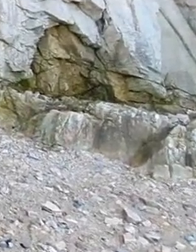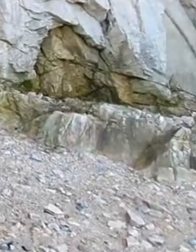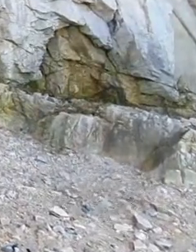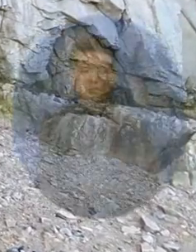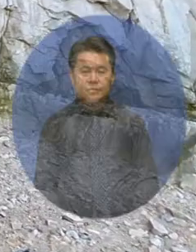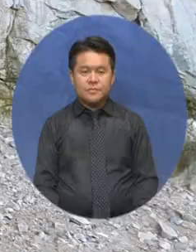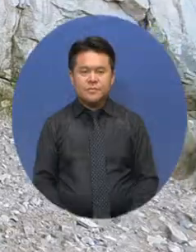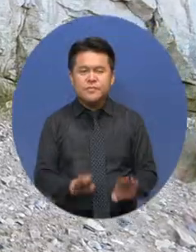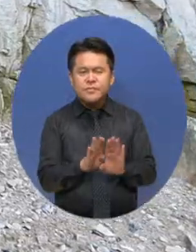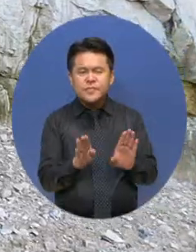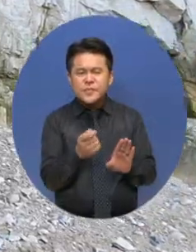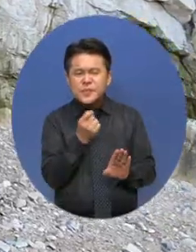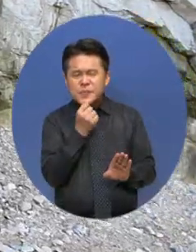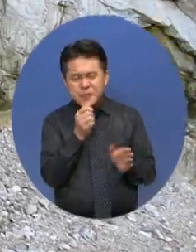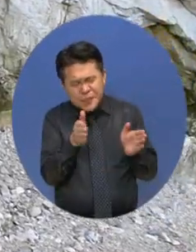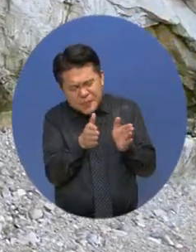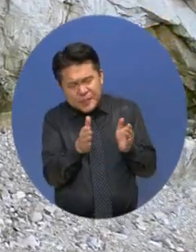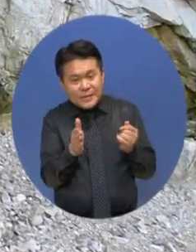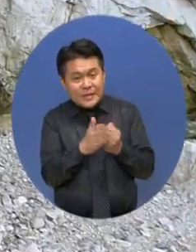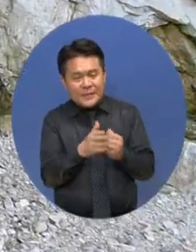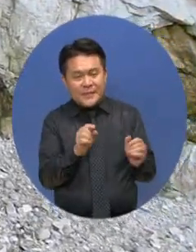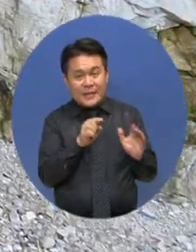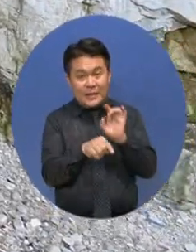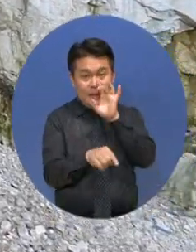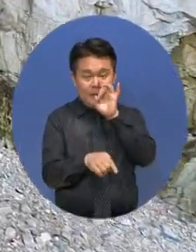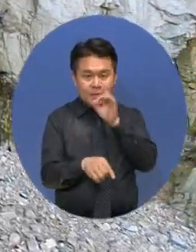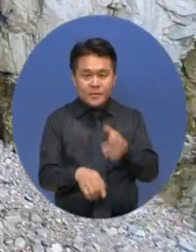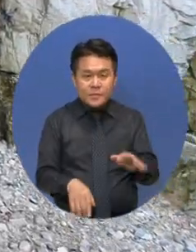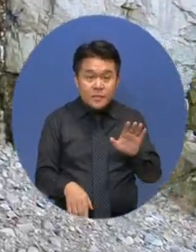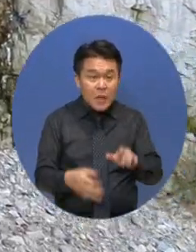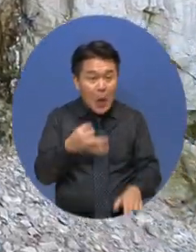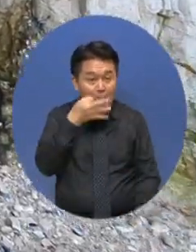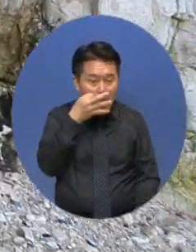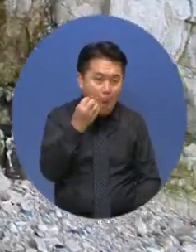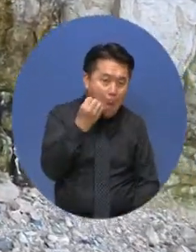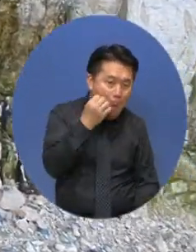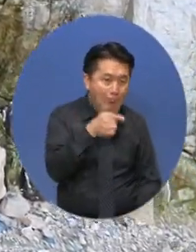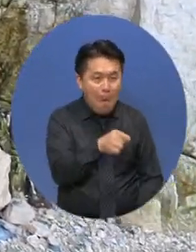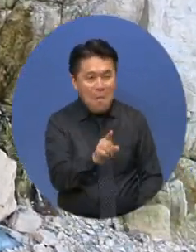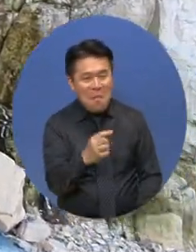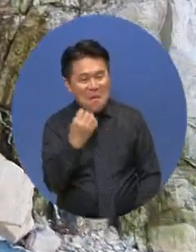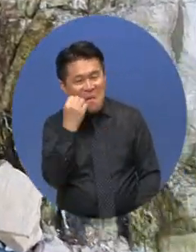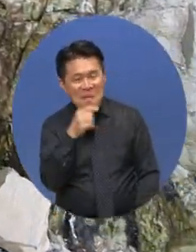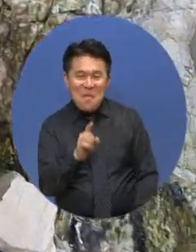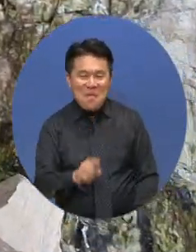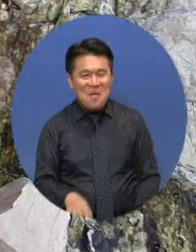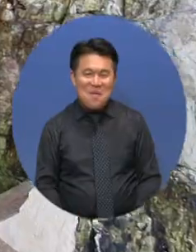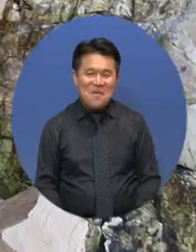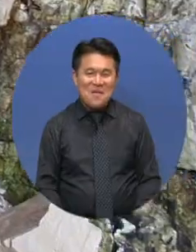입구가 좁은 탓에 출입은 할 수 없었지만 보기만 해도 신비로운 느낌이었습니다.